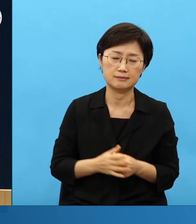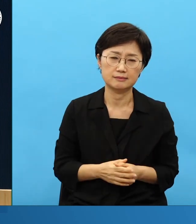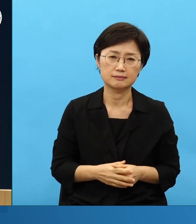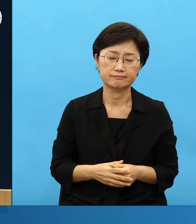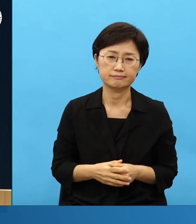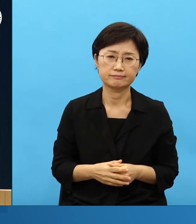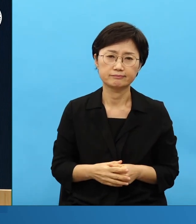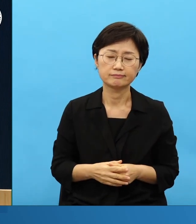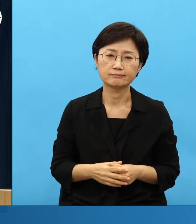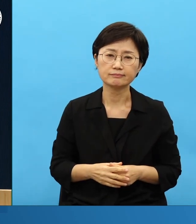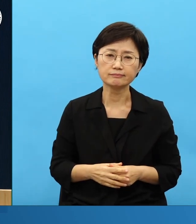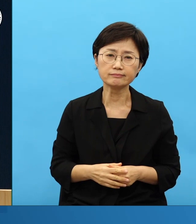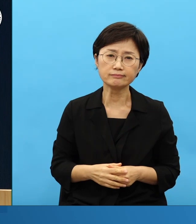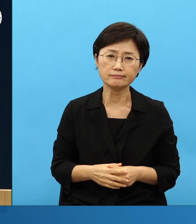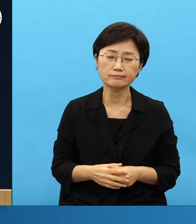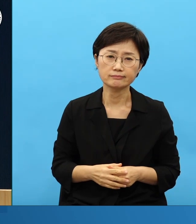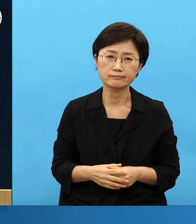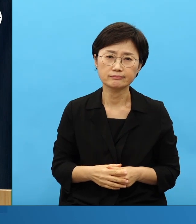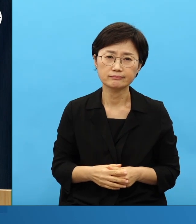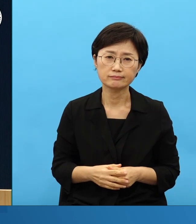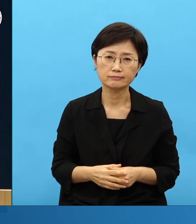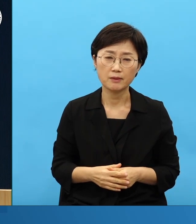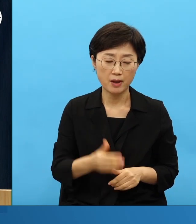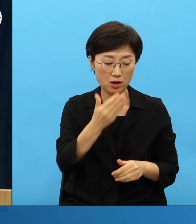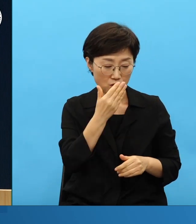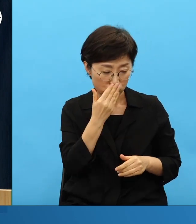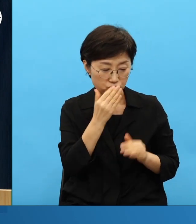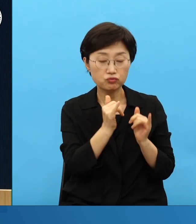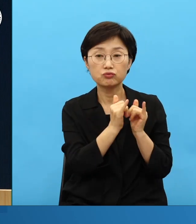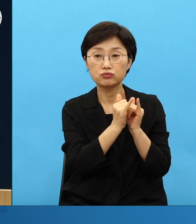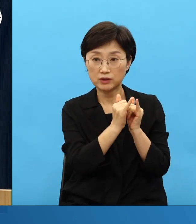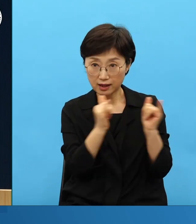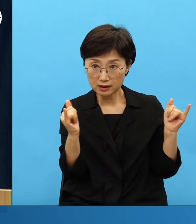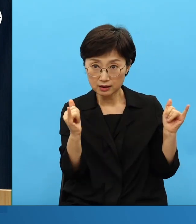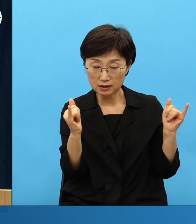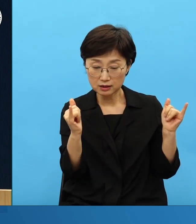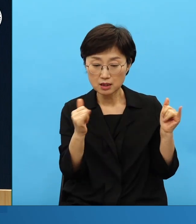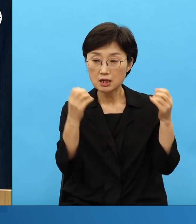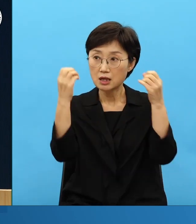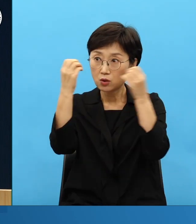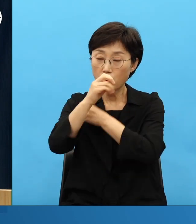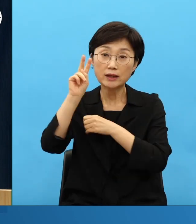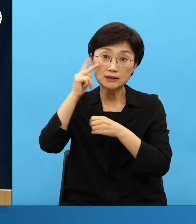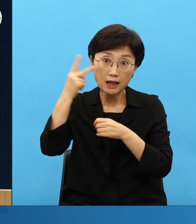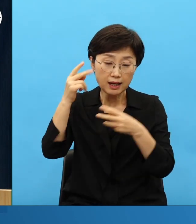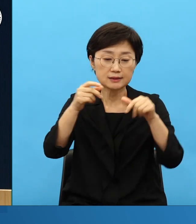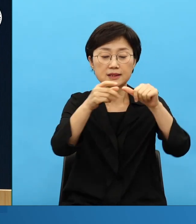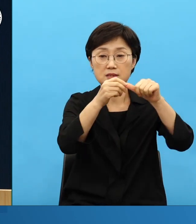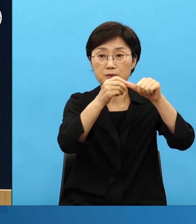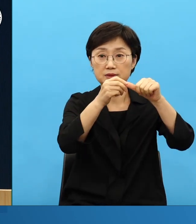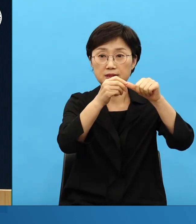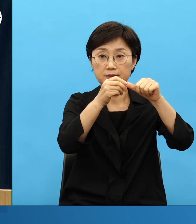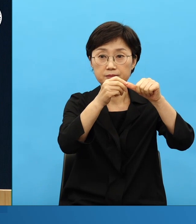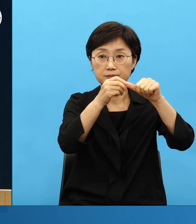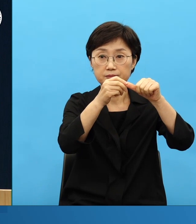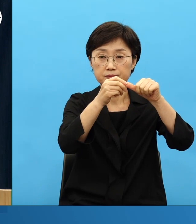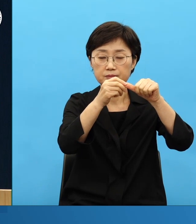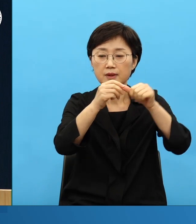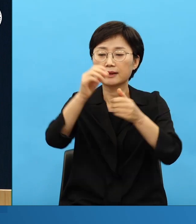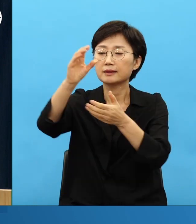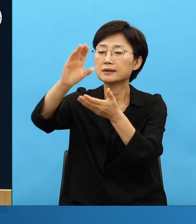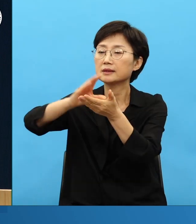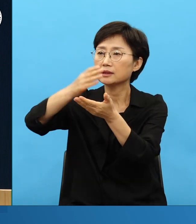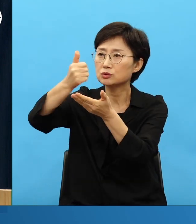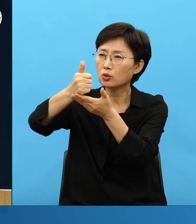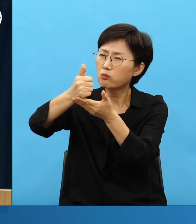that the Jewish people harbored. 이 정통교회가 말이에요. 5번째 착각한 게 뭐냐? 그리스도에 대한 겁니다. What is the